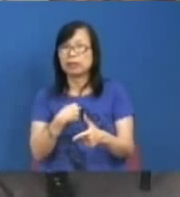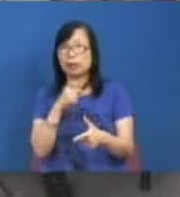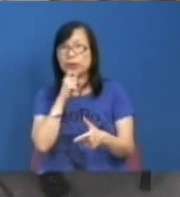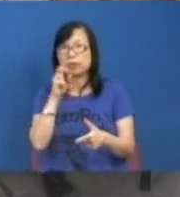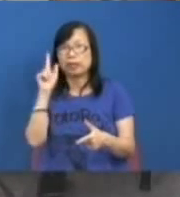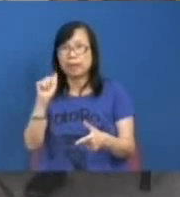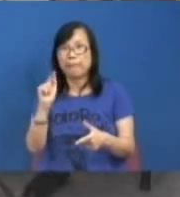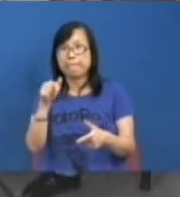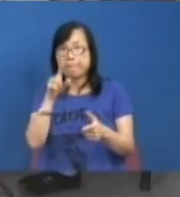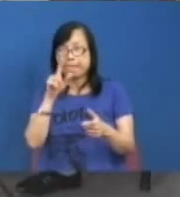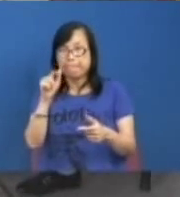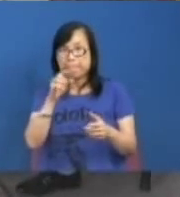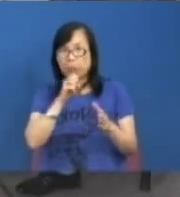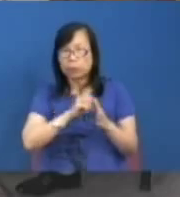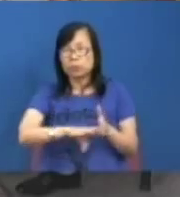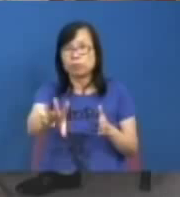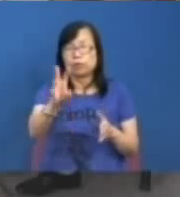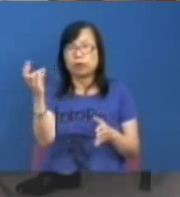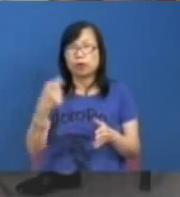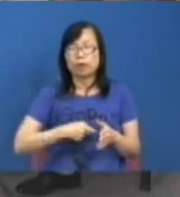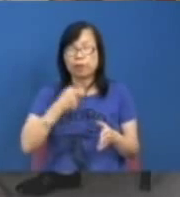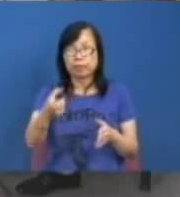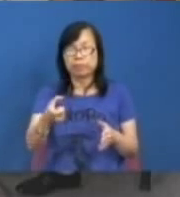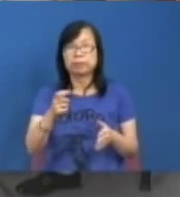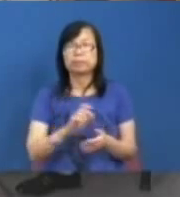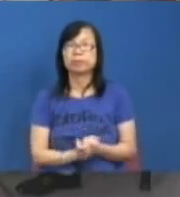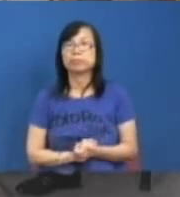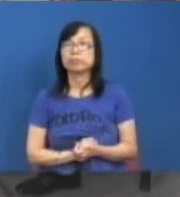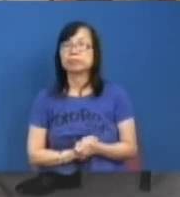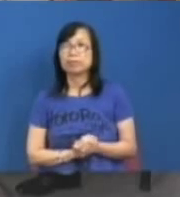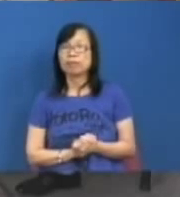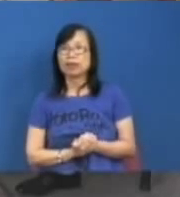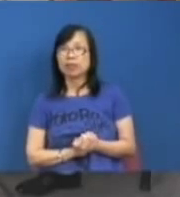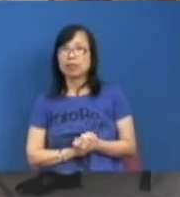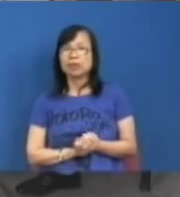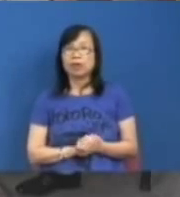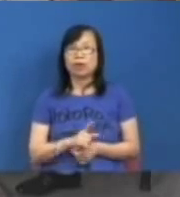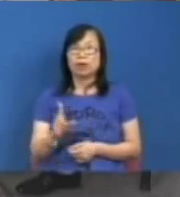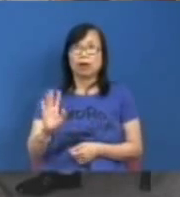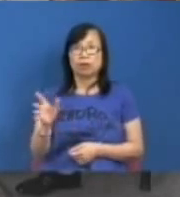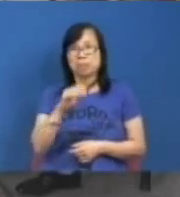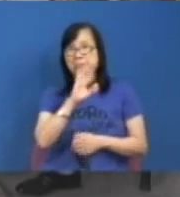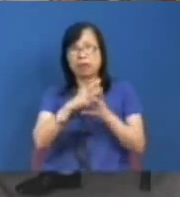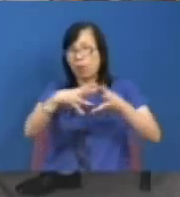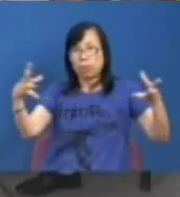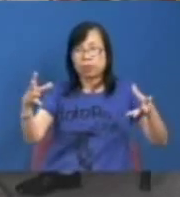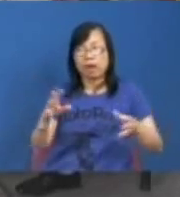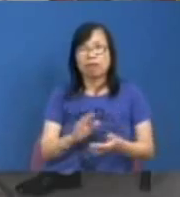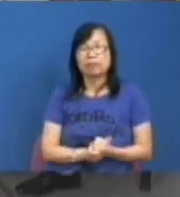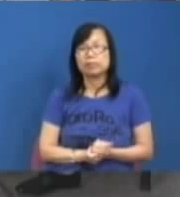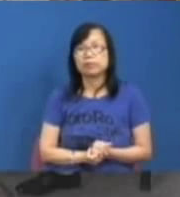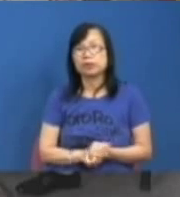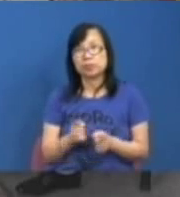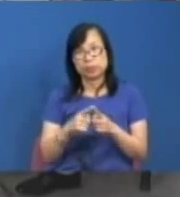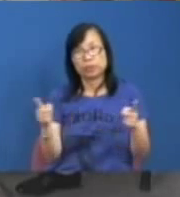嘅，即係水務署嗰度下面要收多個排污費。 但係嗰個唔係比就唔係咁大咯，個數額係，但係長遠嚟